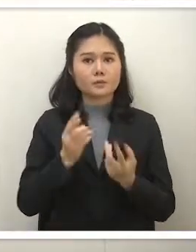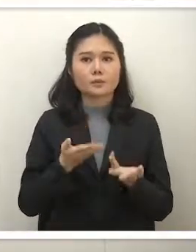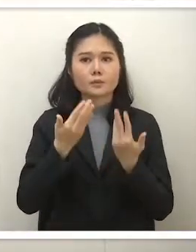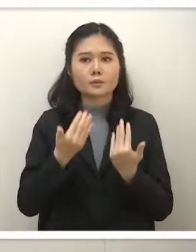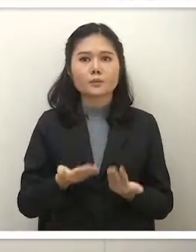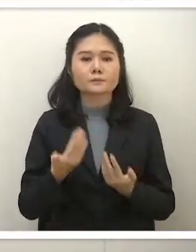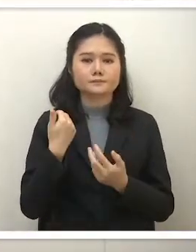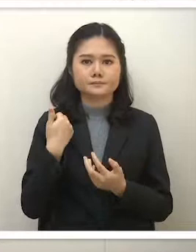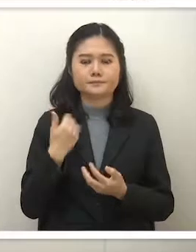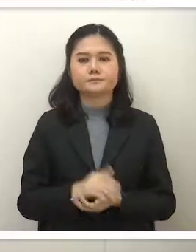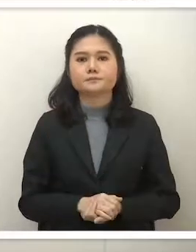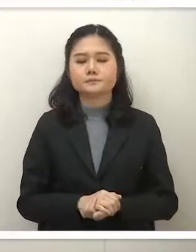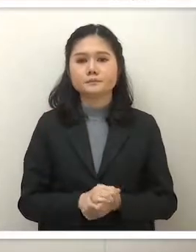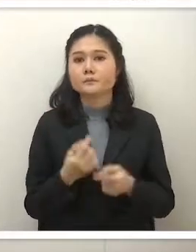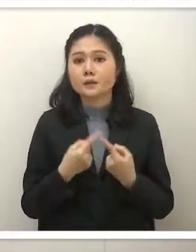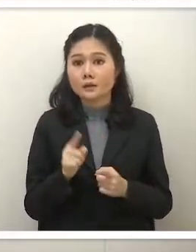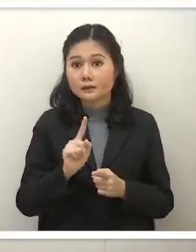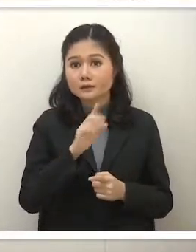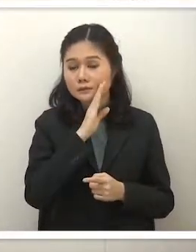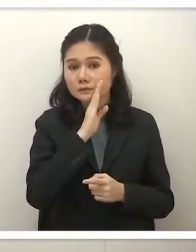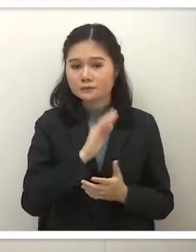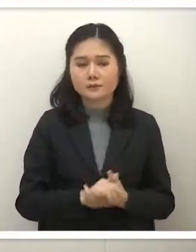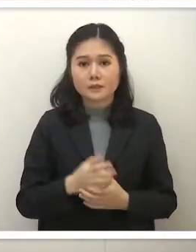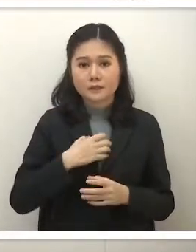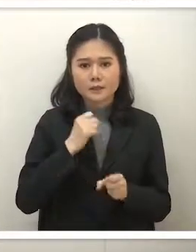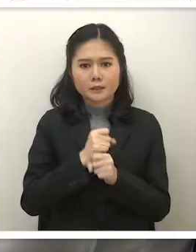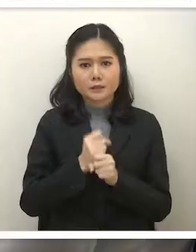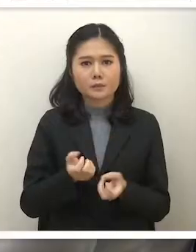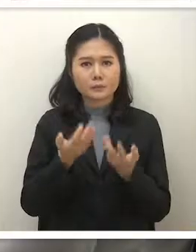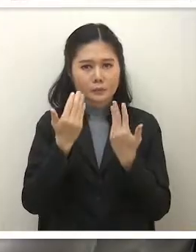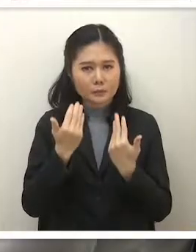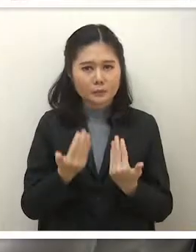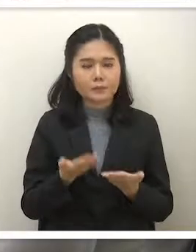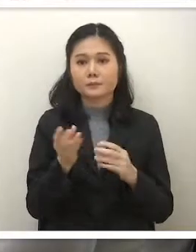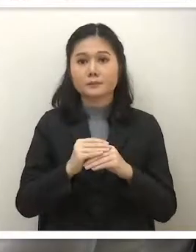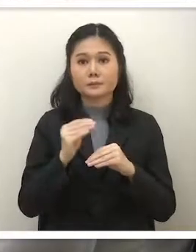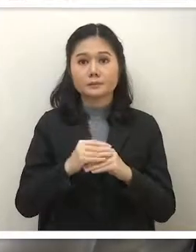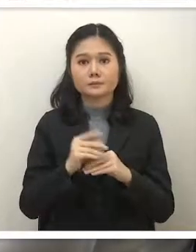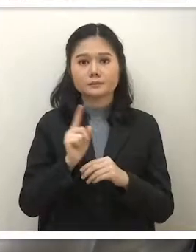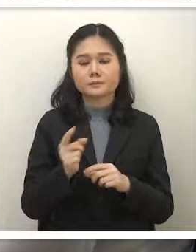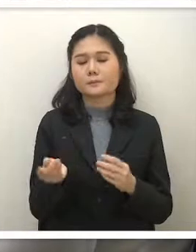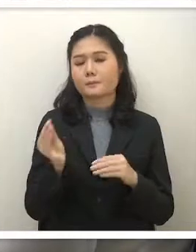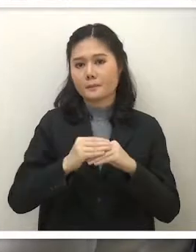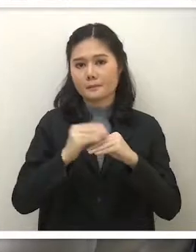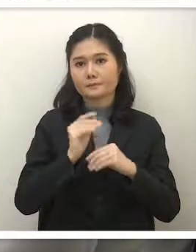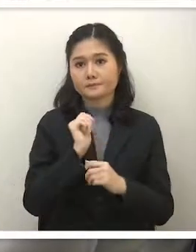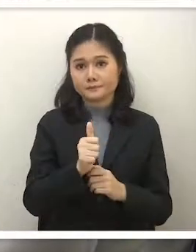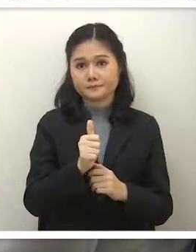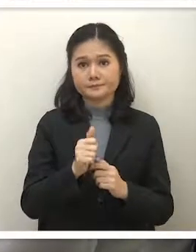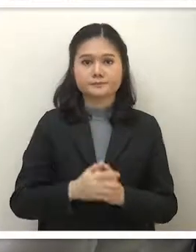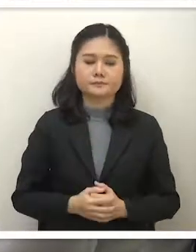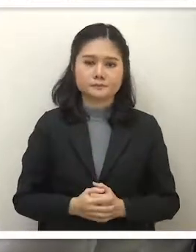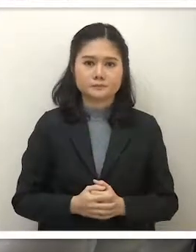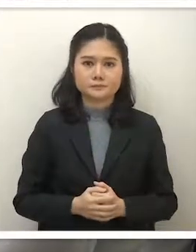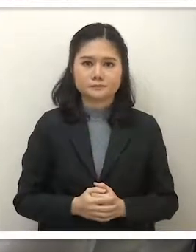ขึ้นนะแต่ถ้าเราอยากจะให้มีความนุ่มนวลมากกว่านี้เนี่ยเราก็แทรกเพิ่มได้นะครับแท